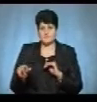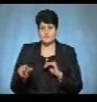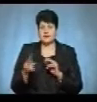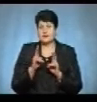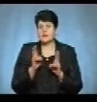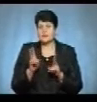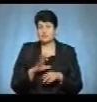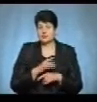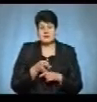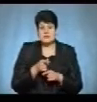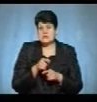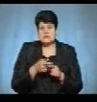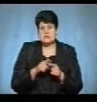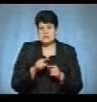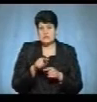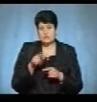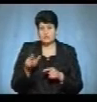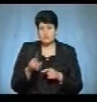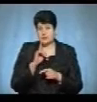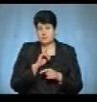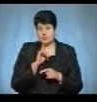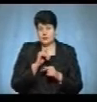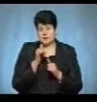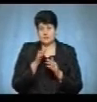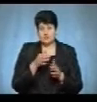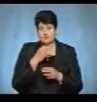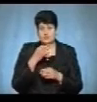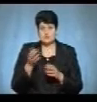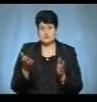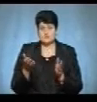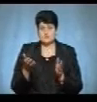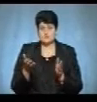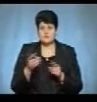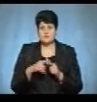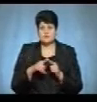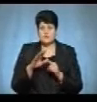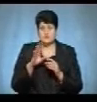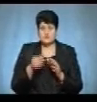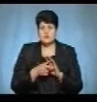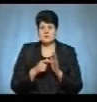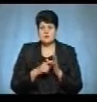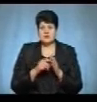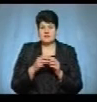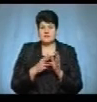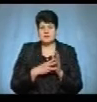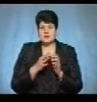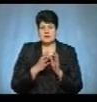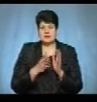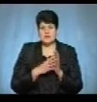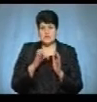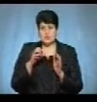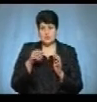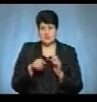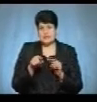люди, ну, поки що, звісно, ми не можемо сказати. Скоріше всього, це приміщення 18-19 століття. Там можуть